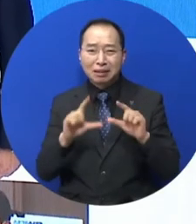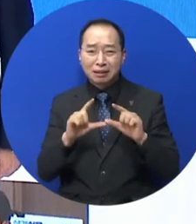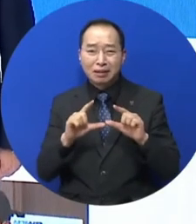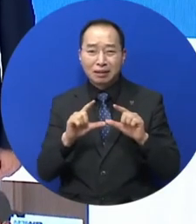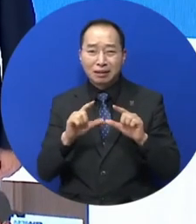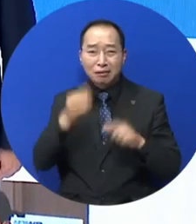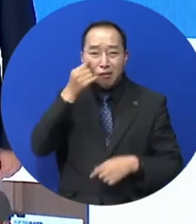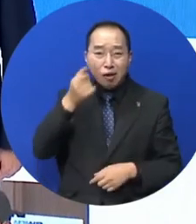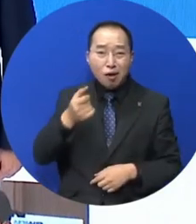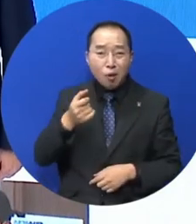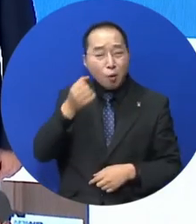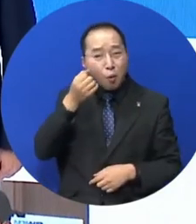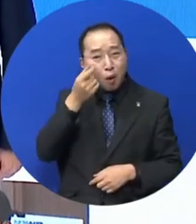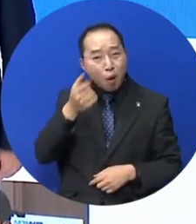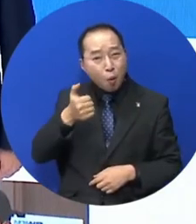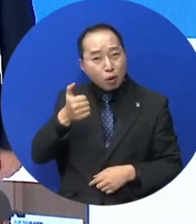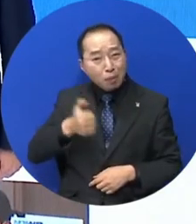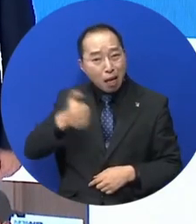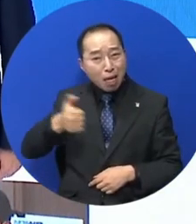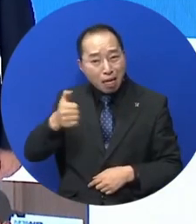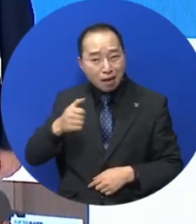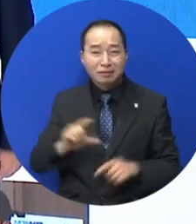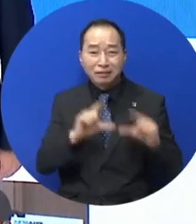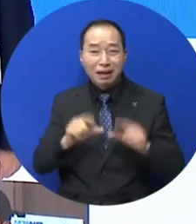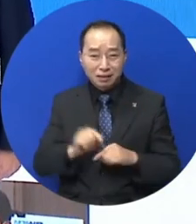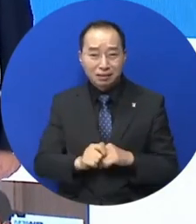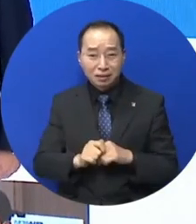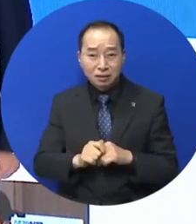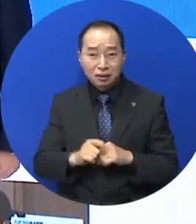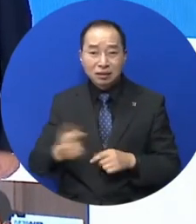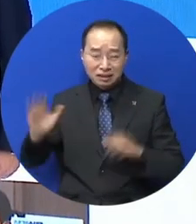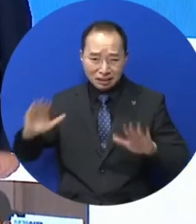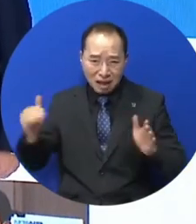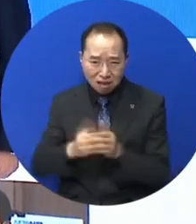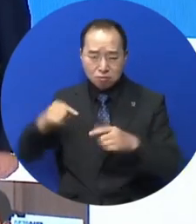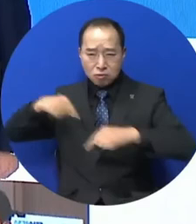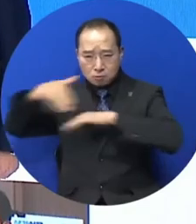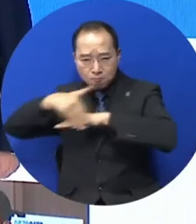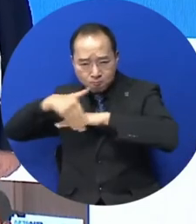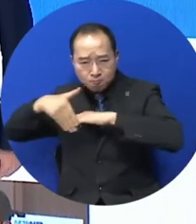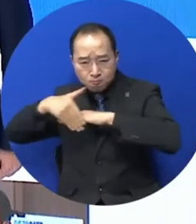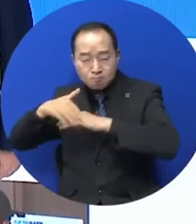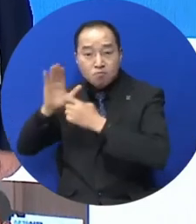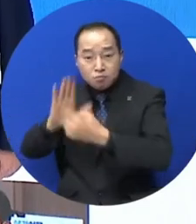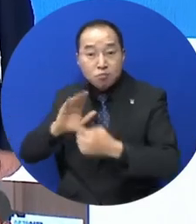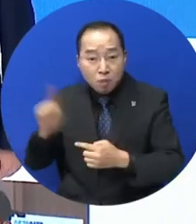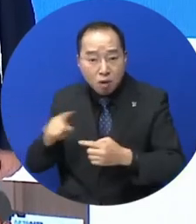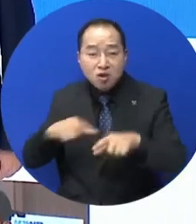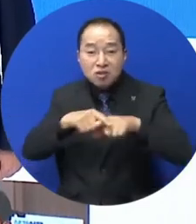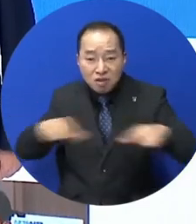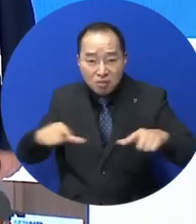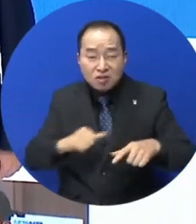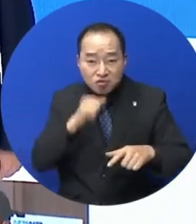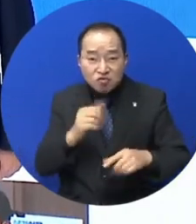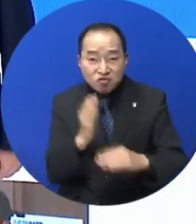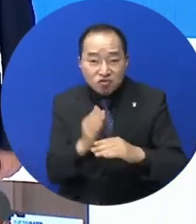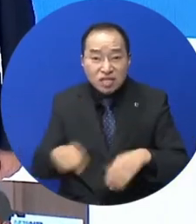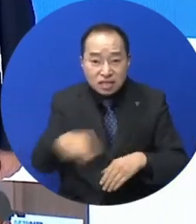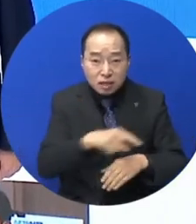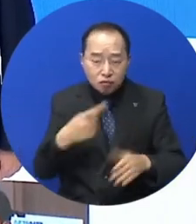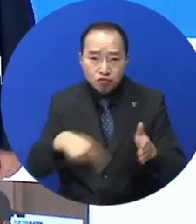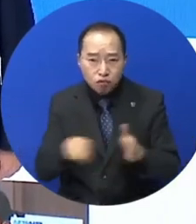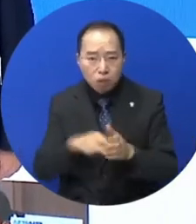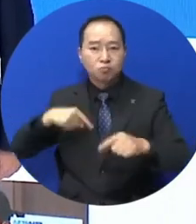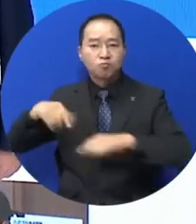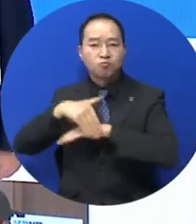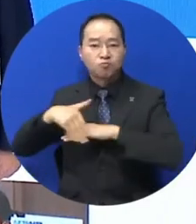걸쳐서 냈던 많은 공약들은 모두 서민과 중산층을 위한 공약이고 격차와 양극화